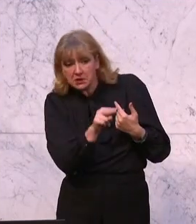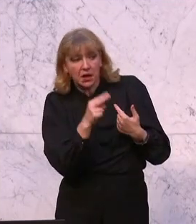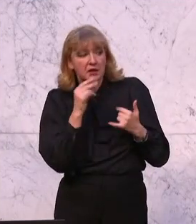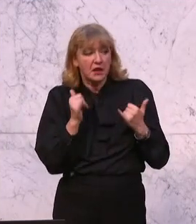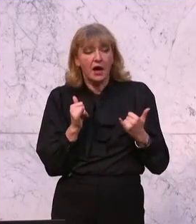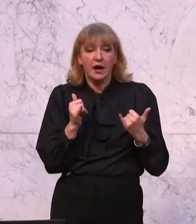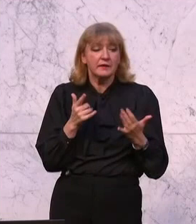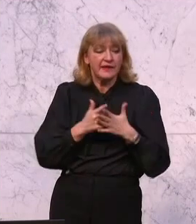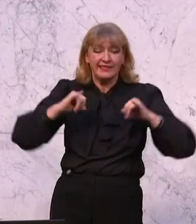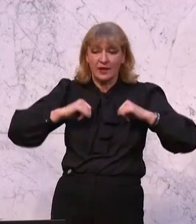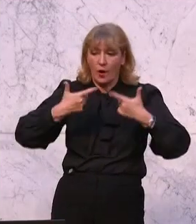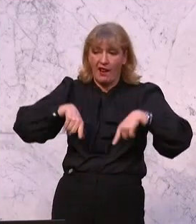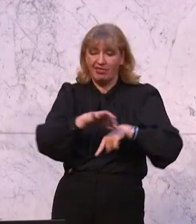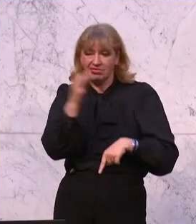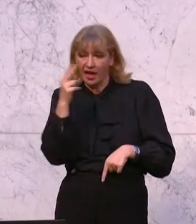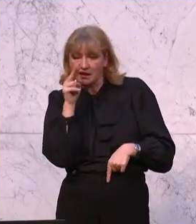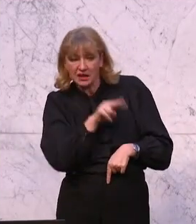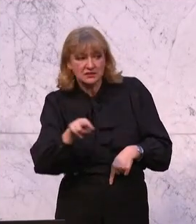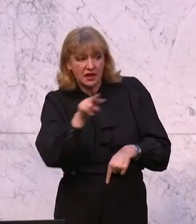Mandatar im Tiroler Landtag.